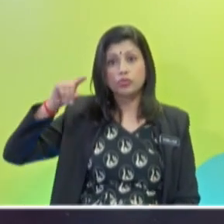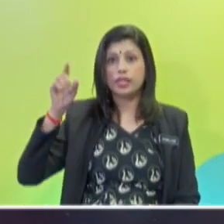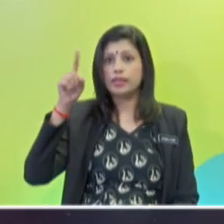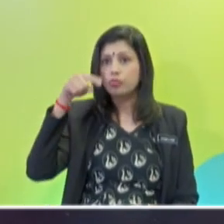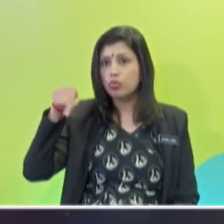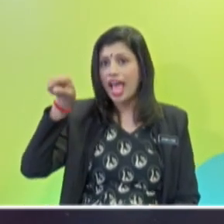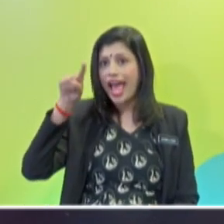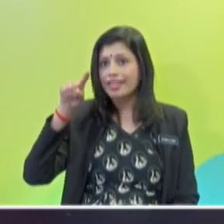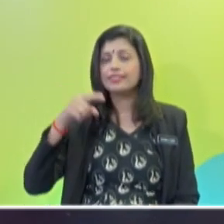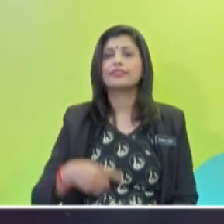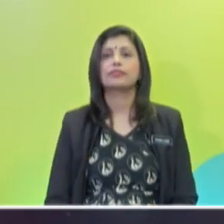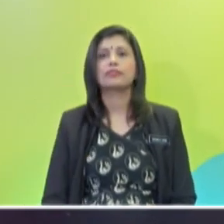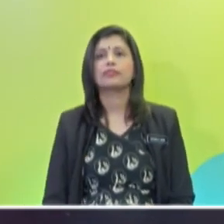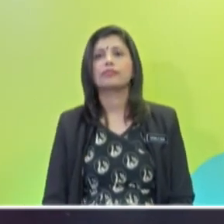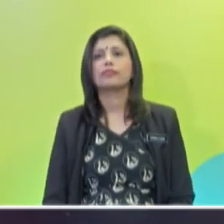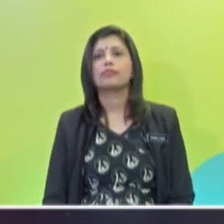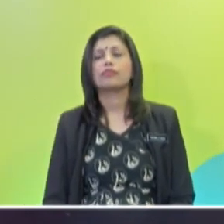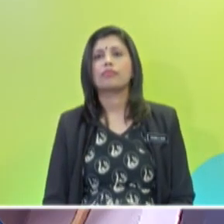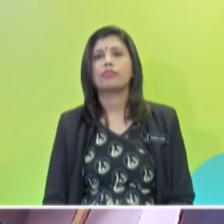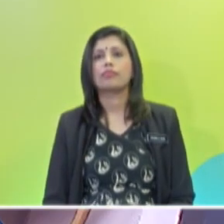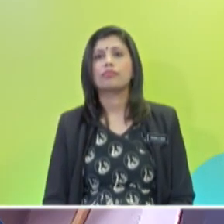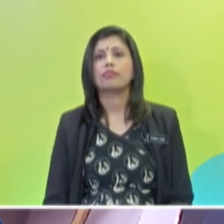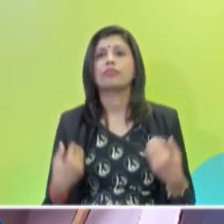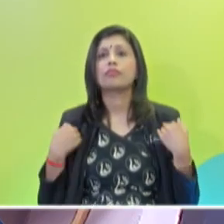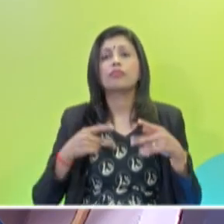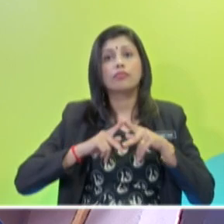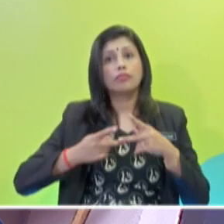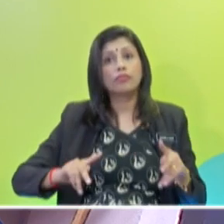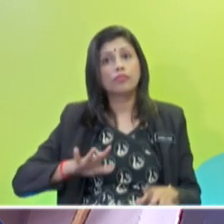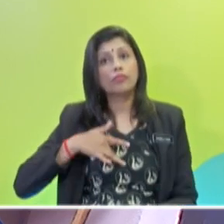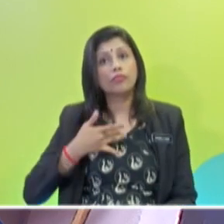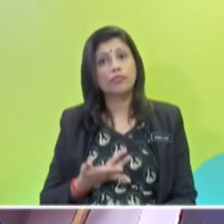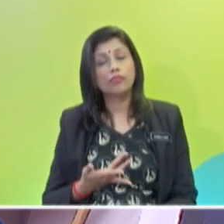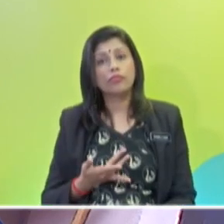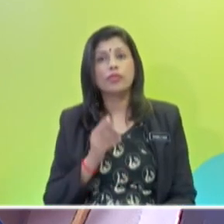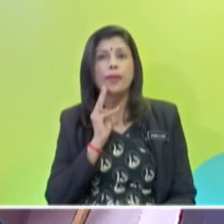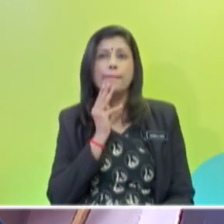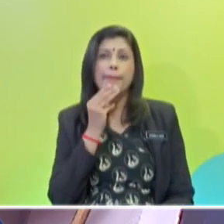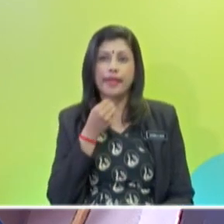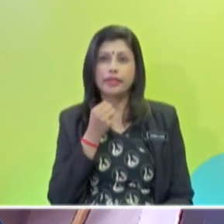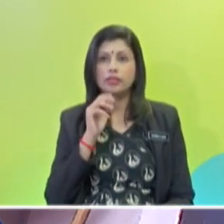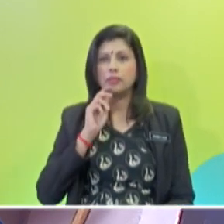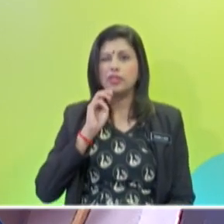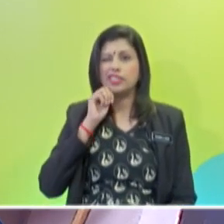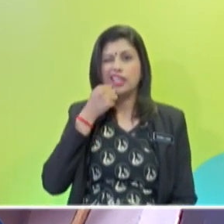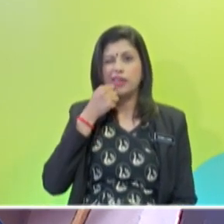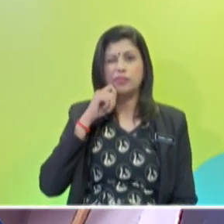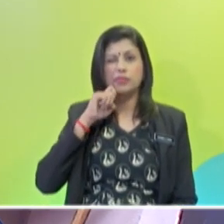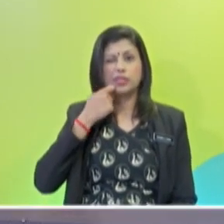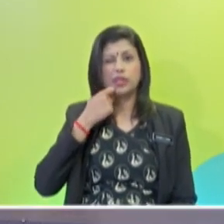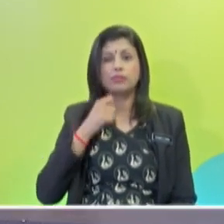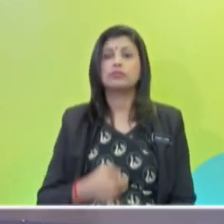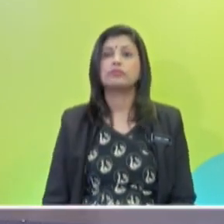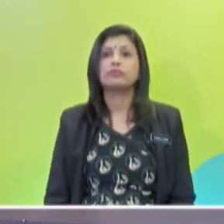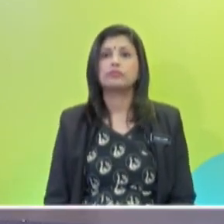bulat. Dan buah-buahan ni Akmal, murid-murid semua, ada pelbagai rasa. Manis. Masam. Masam. Ada juga yang